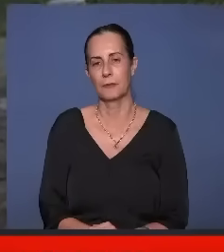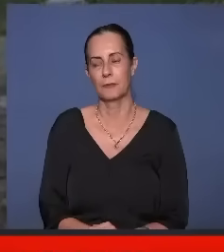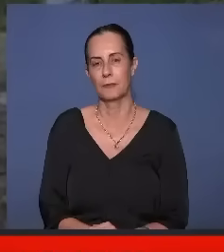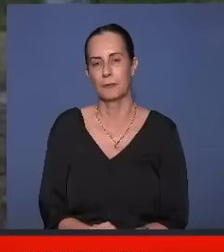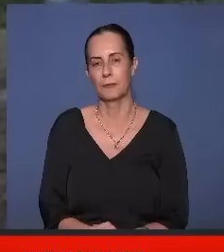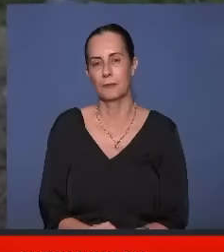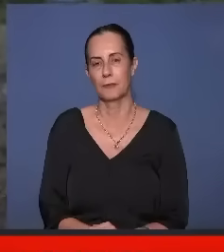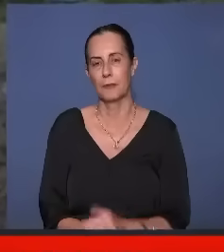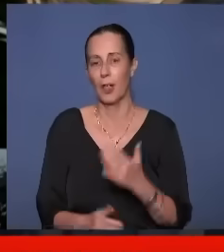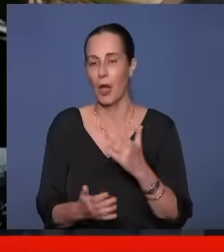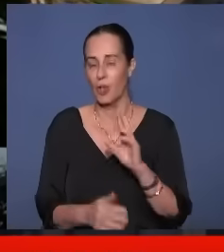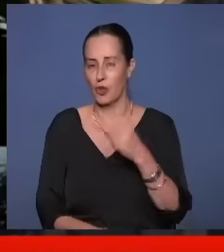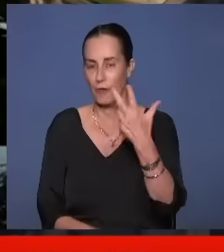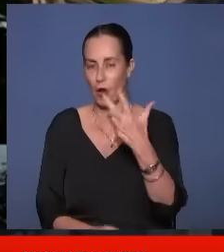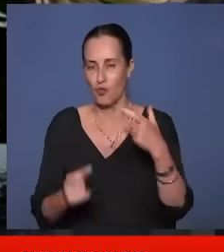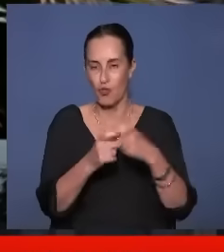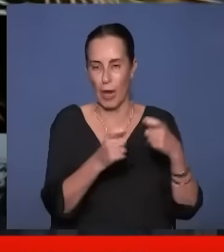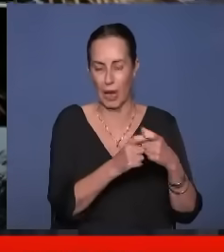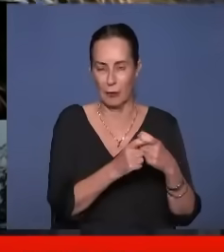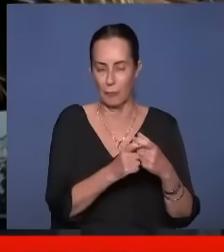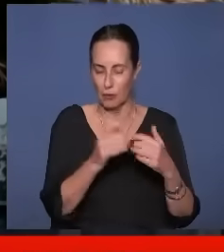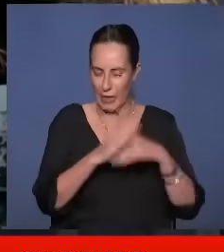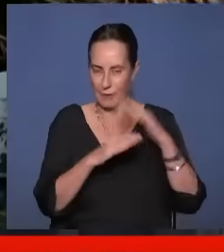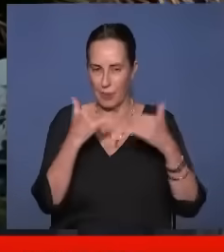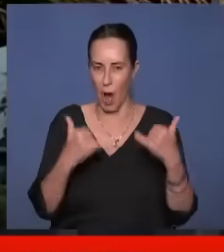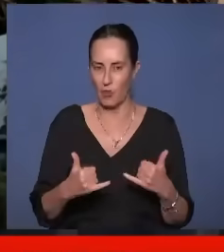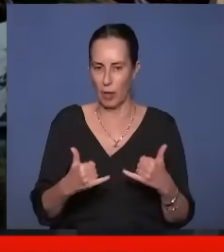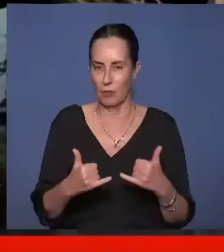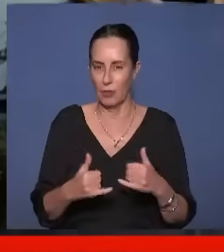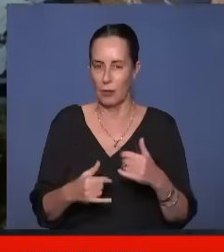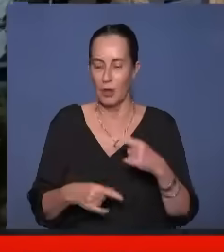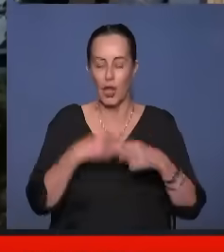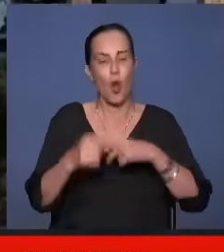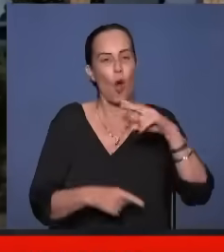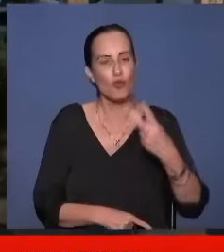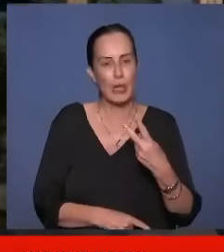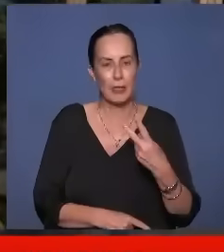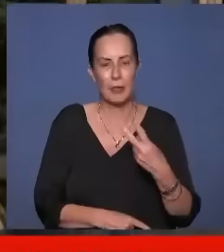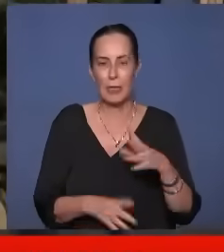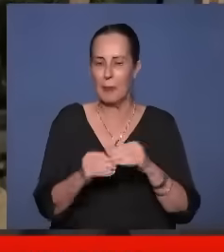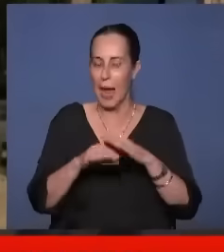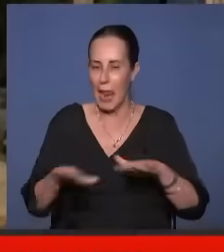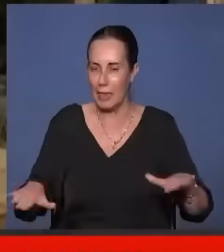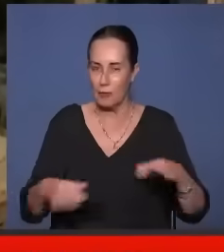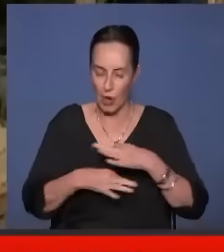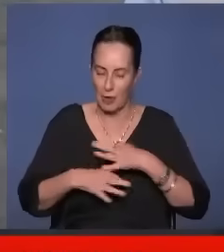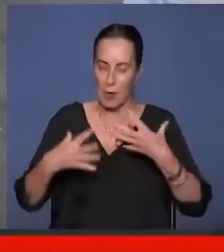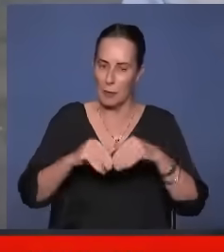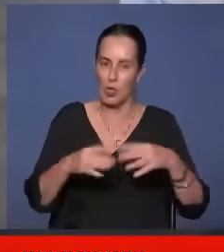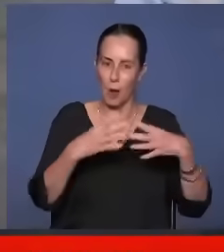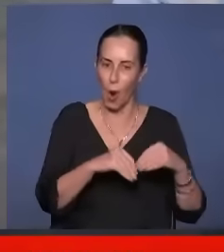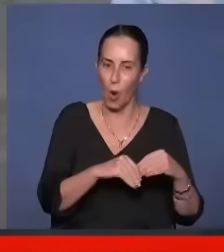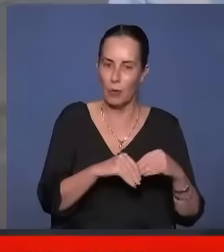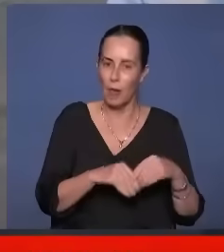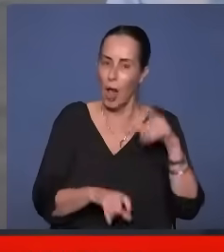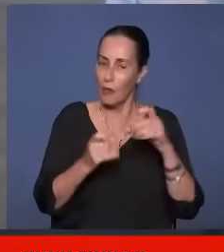יש כבר שלושה גרעינים, לפחות בהתהוות, של חבר'ה שהם דור שני, שהם הילדים שלנו עם משפחות. אנשים